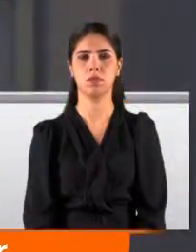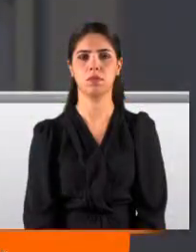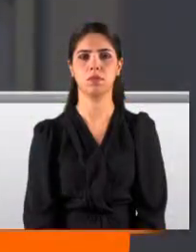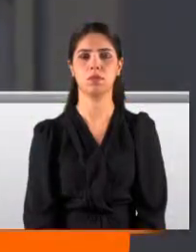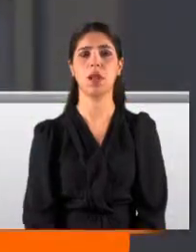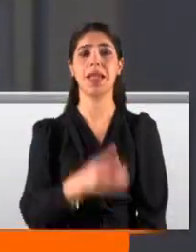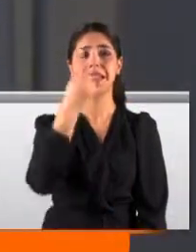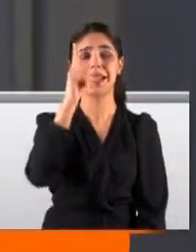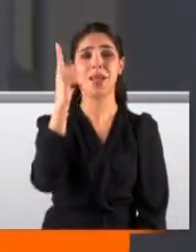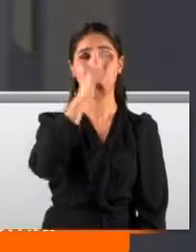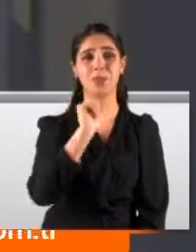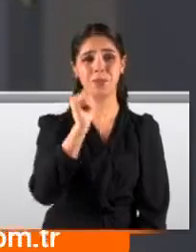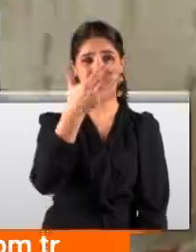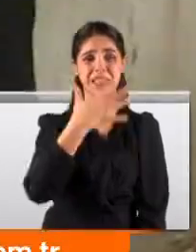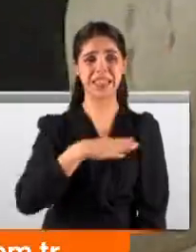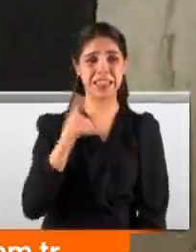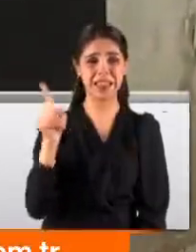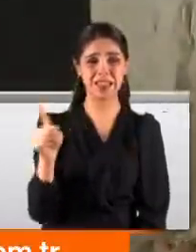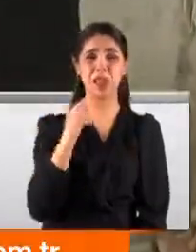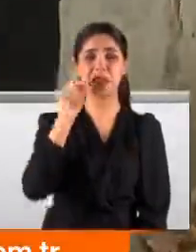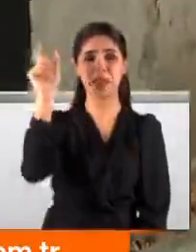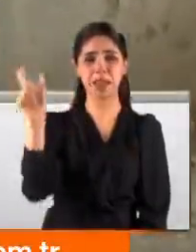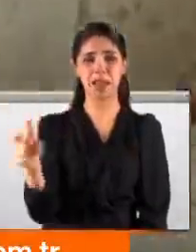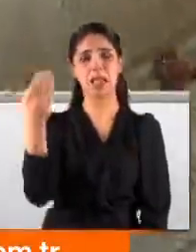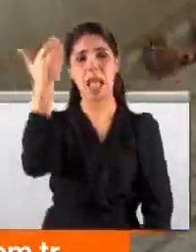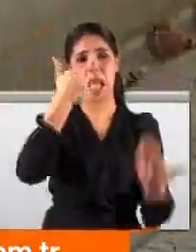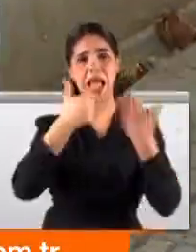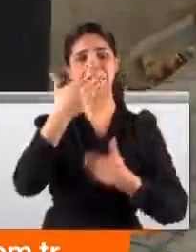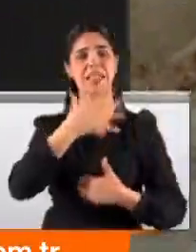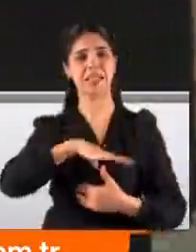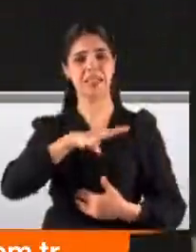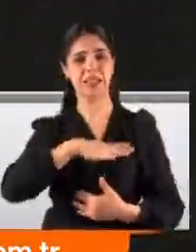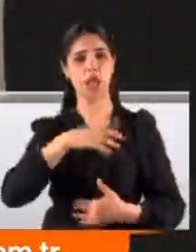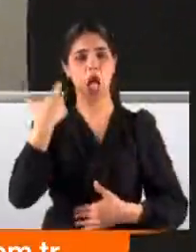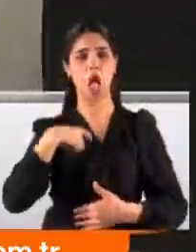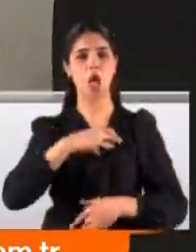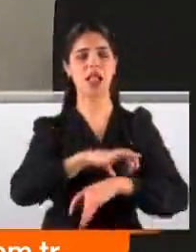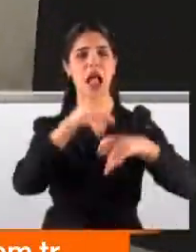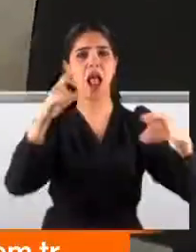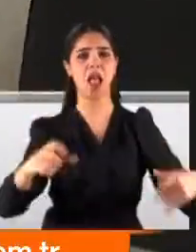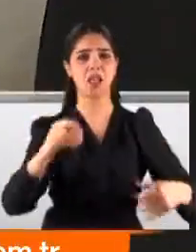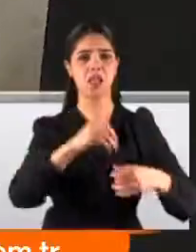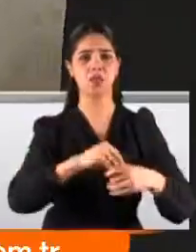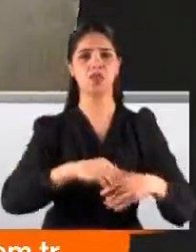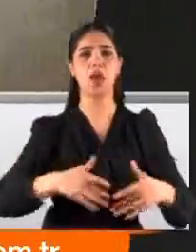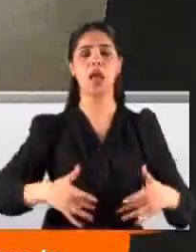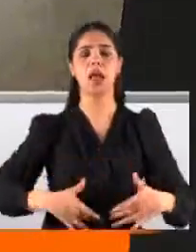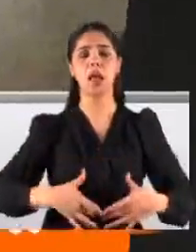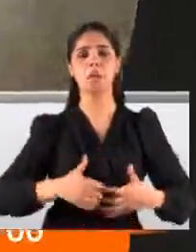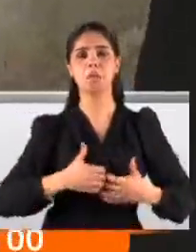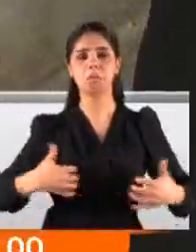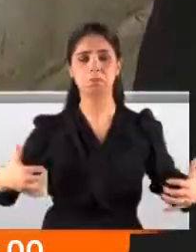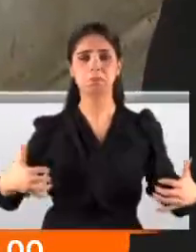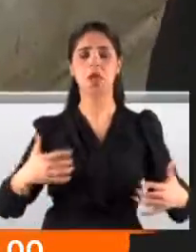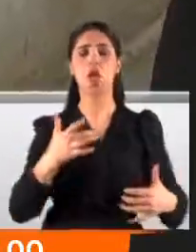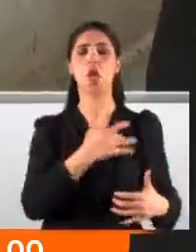Aslında sadece daha güzel görünmek istemişti. Ve çareyi estetikte buldu. Özel bir hastanede karın germe ve göğüs